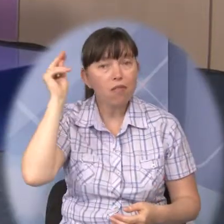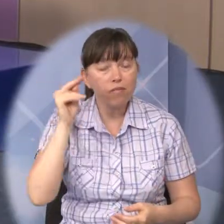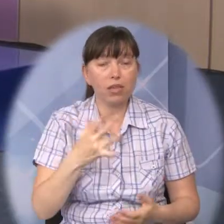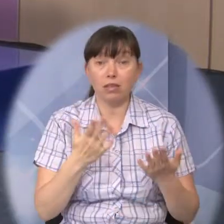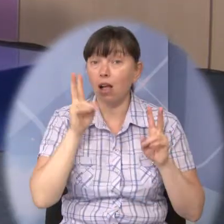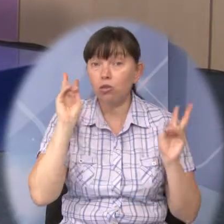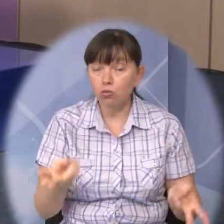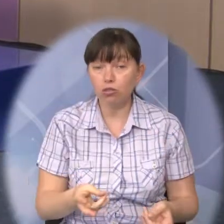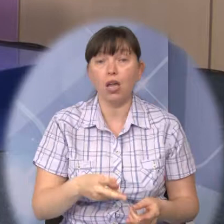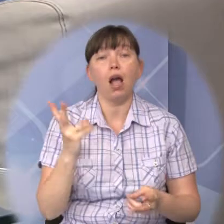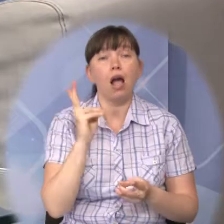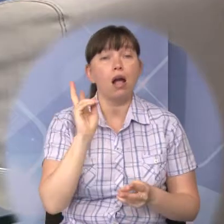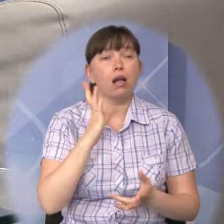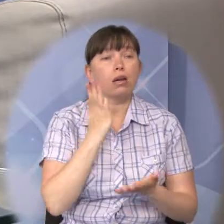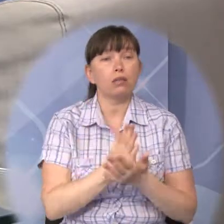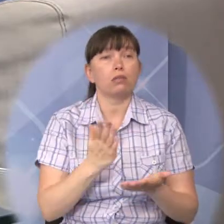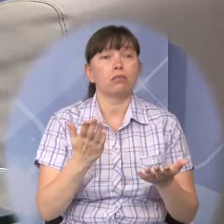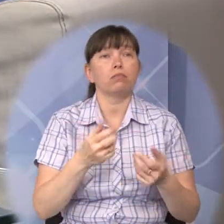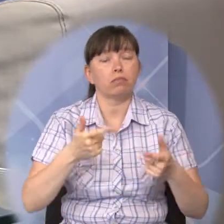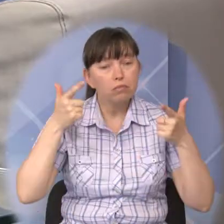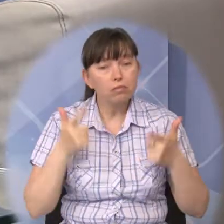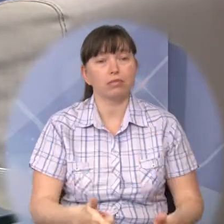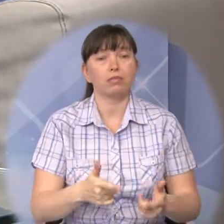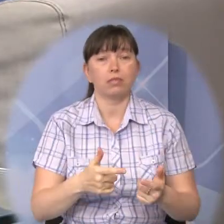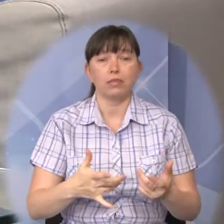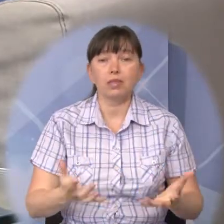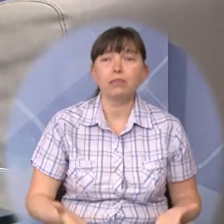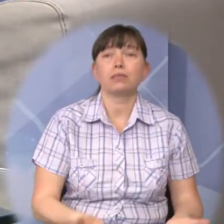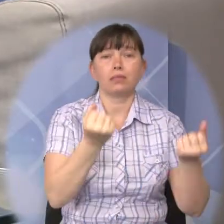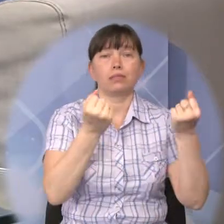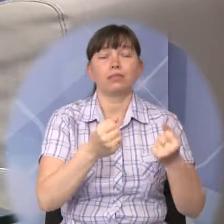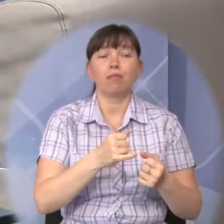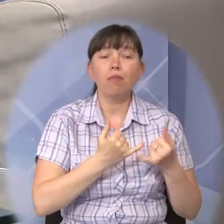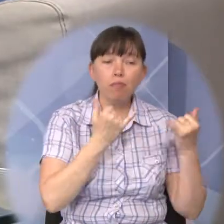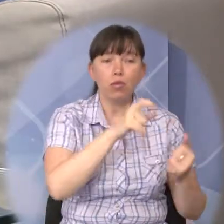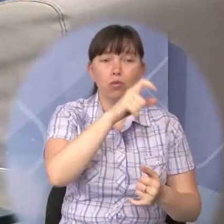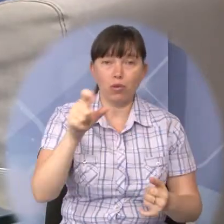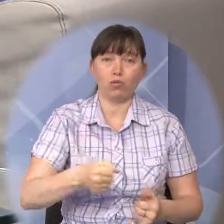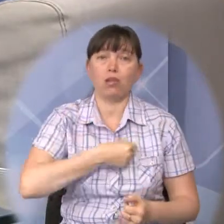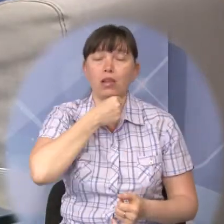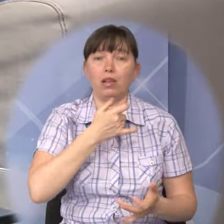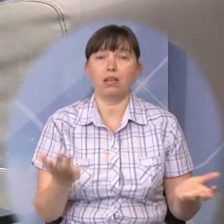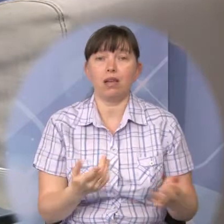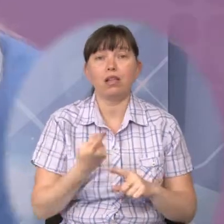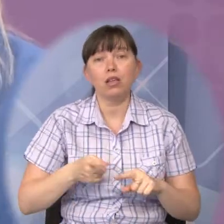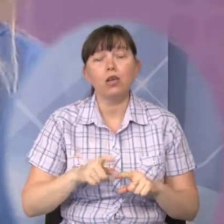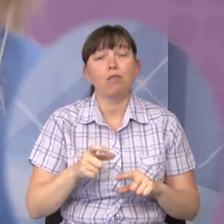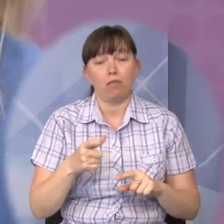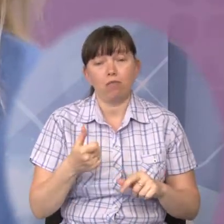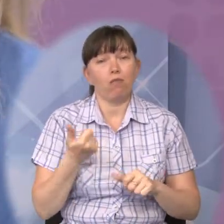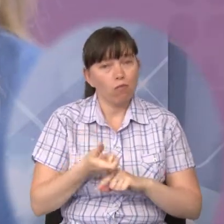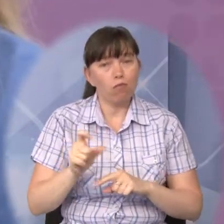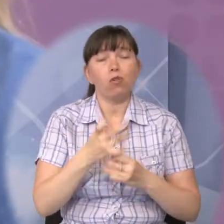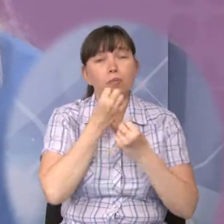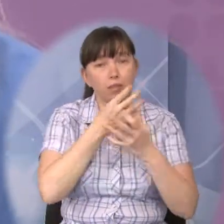gata să ofere sprijin, să ofere tot suportul necesar pentru persoanele în etate. Este foarte